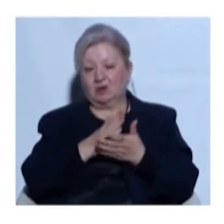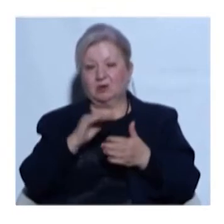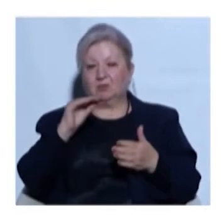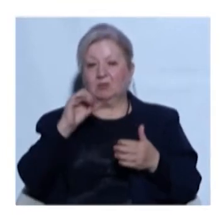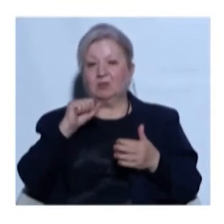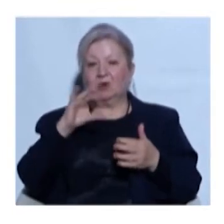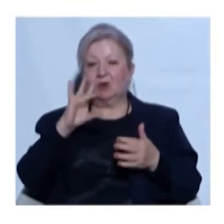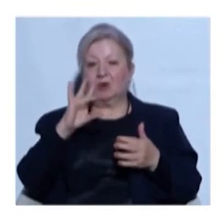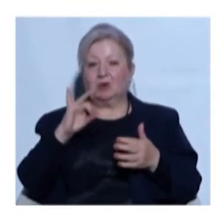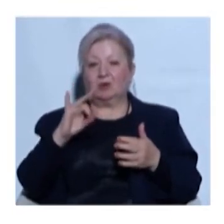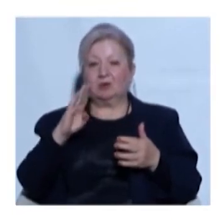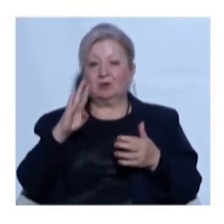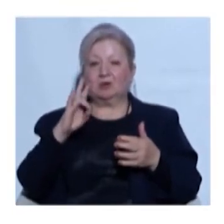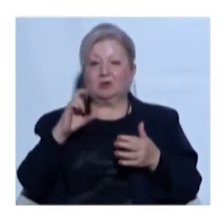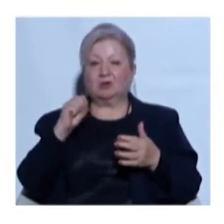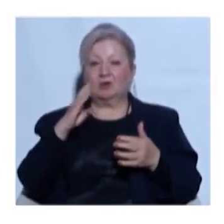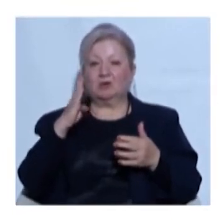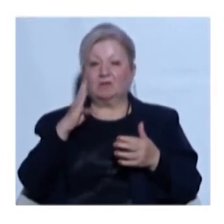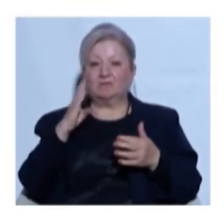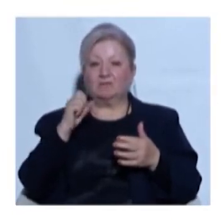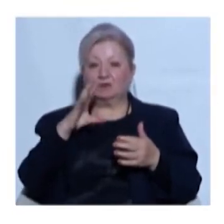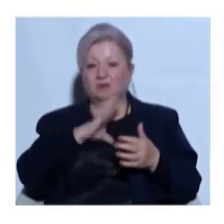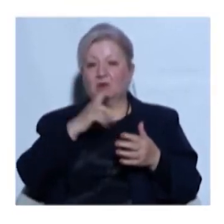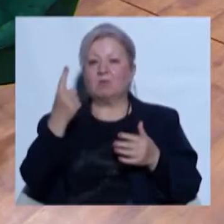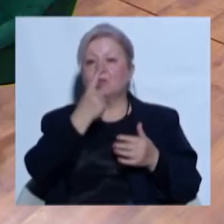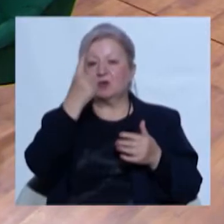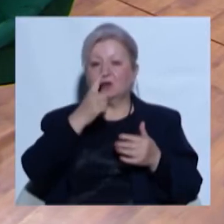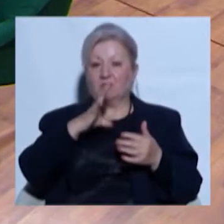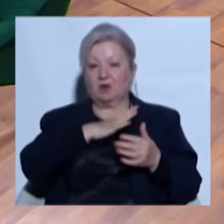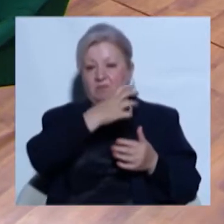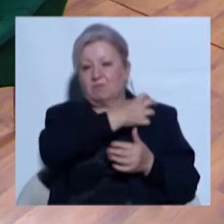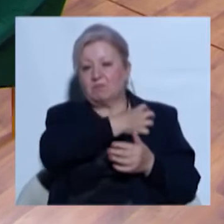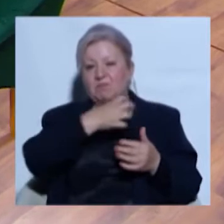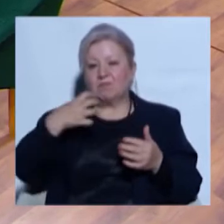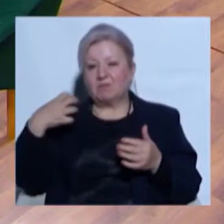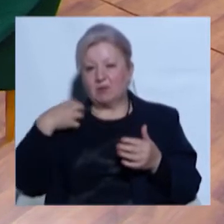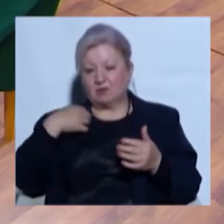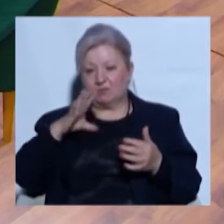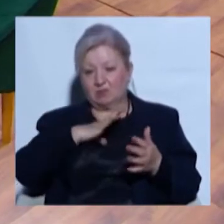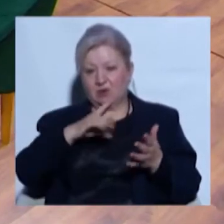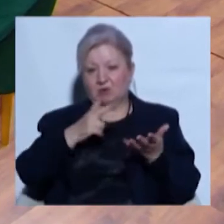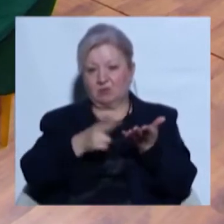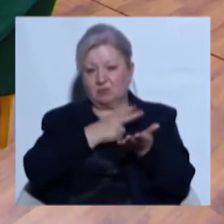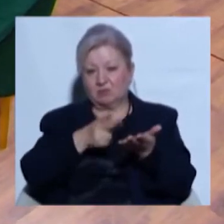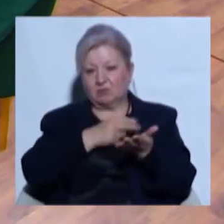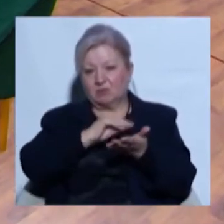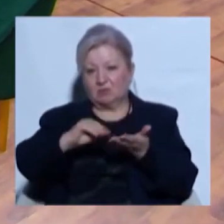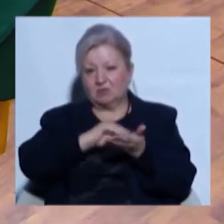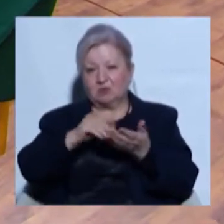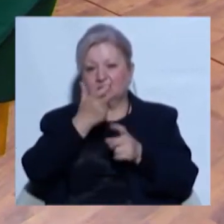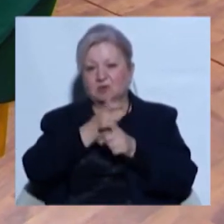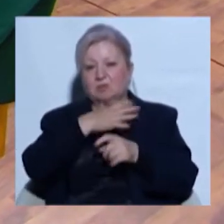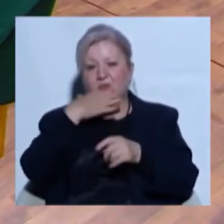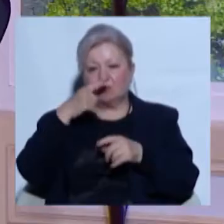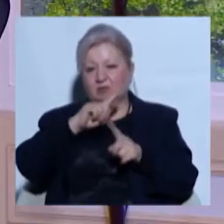ფარნავაზი. Ესე ფარნავაზ იყო პირველი მეფე მხედარი და წიგნობარი. Უამრავი რამ ვიცით მის